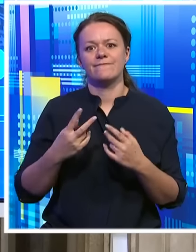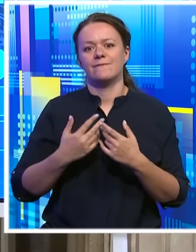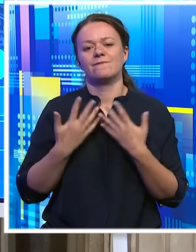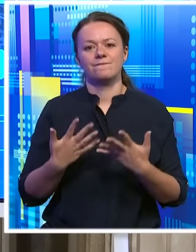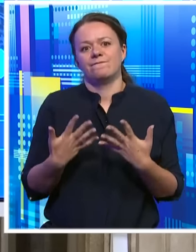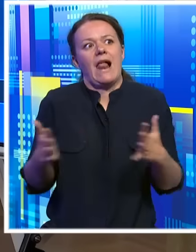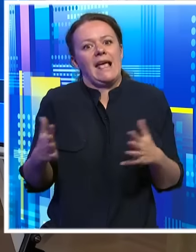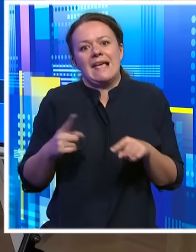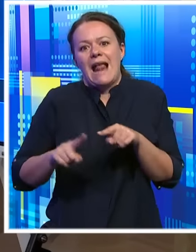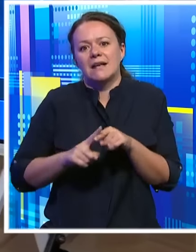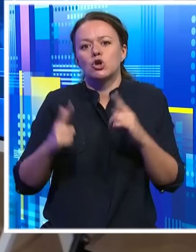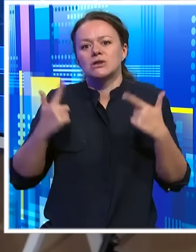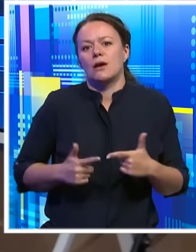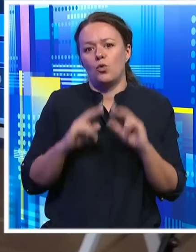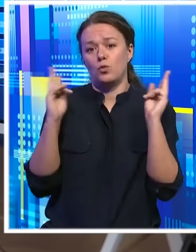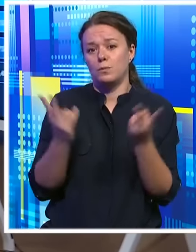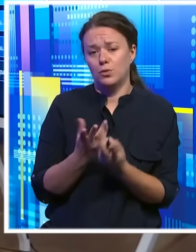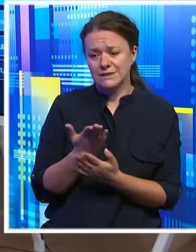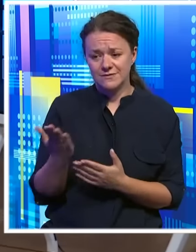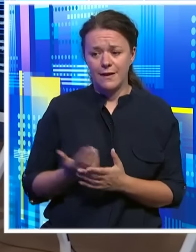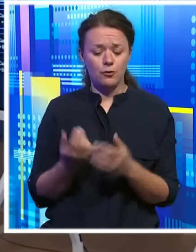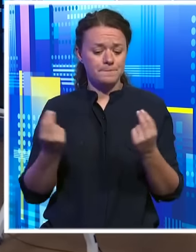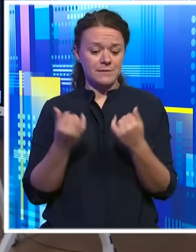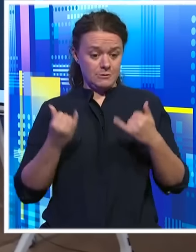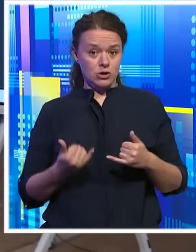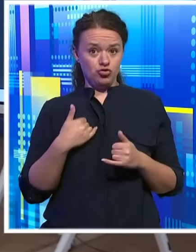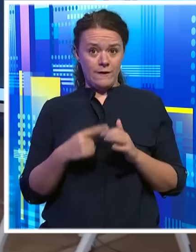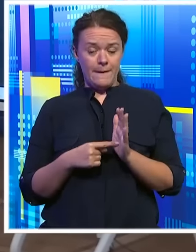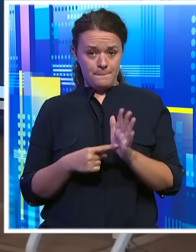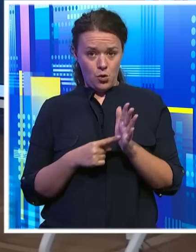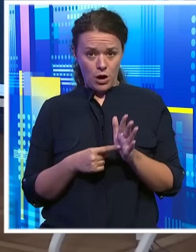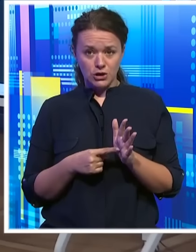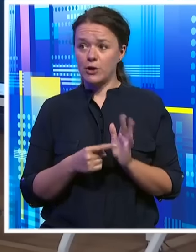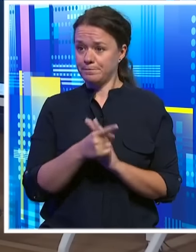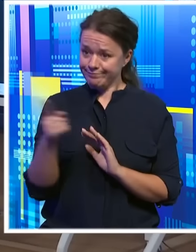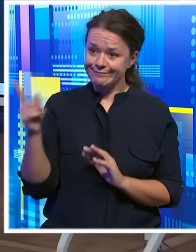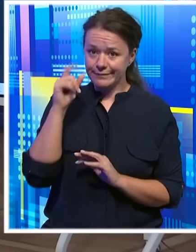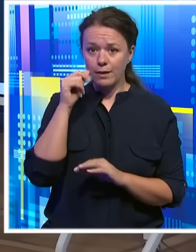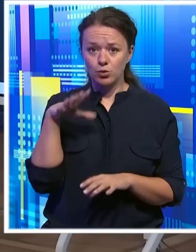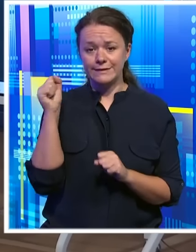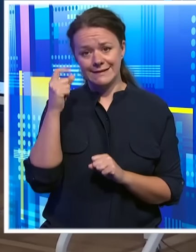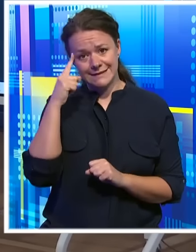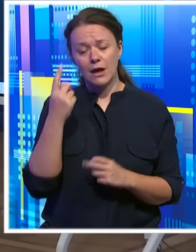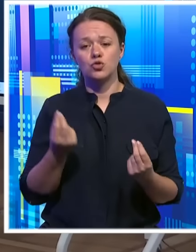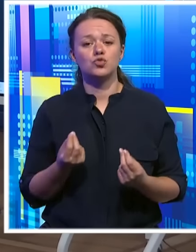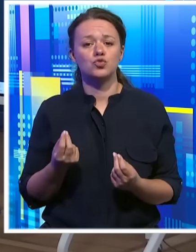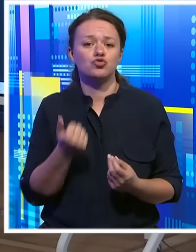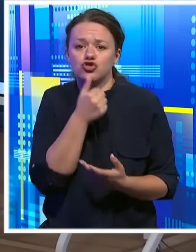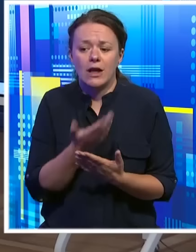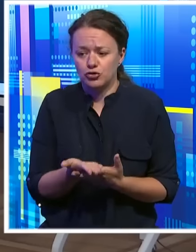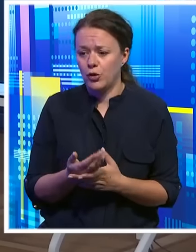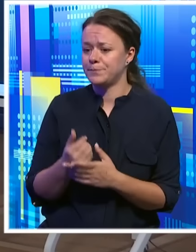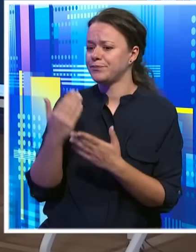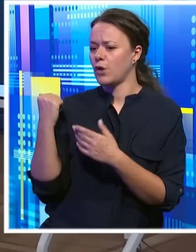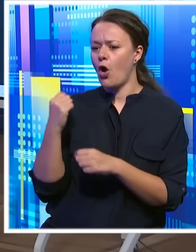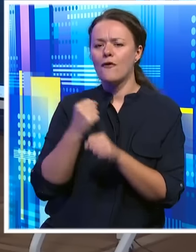Zašto? Ja ću vam sada pokazati to da vidite da ljudi znaju šta je. Ovo je napravljeno